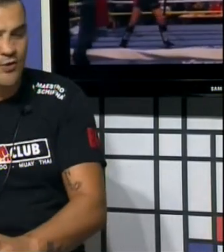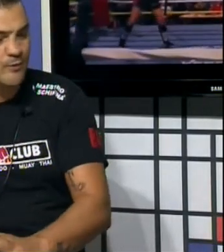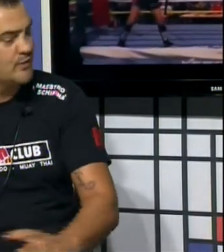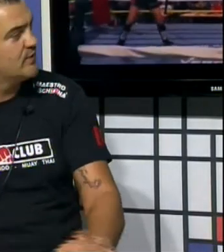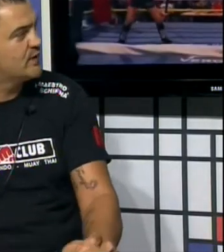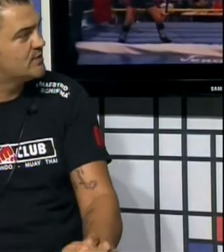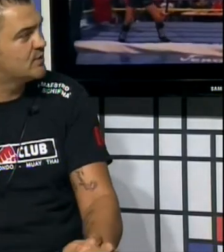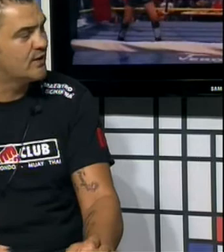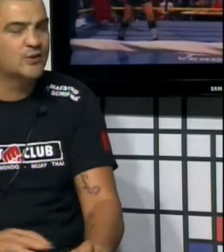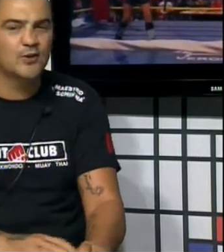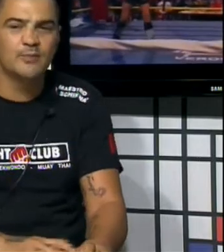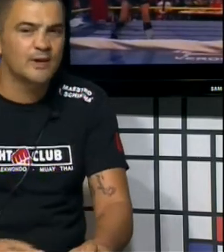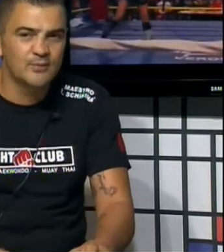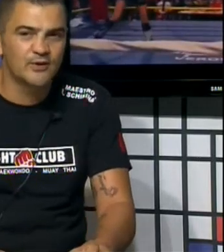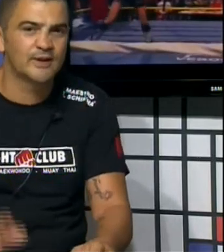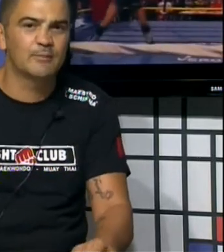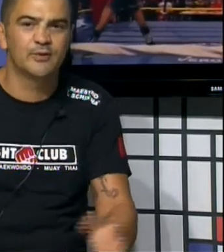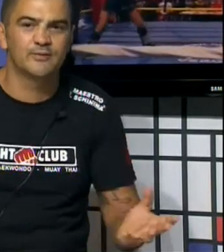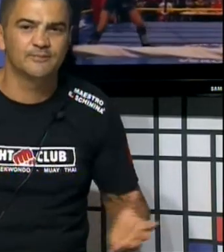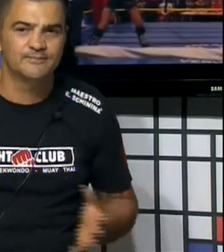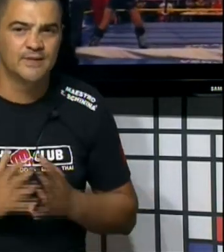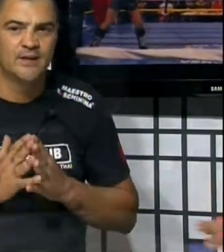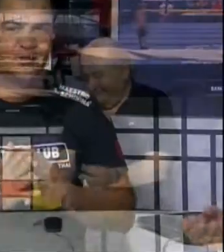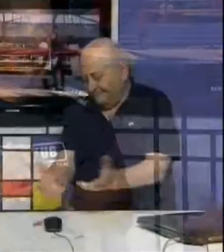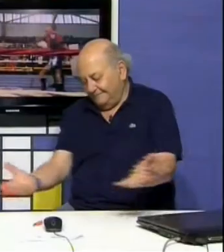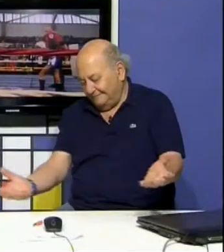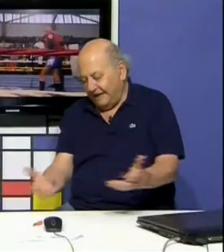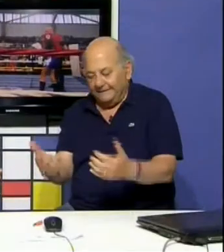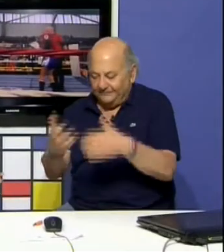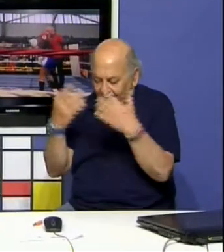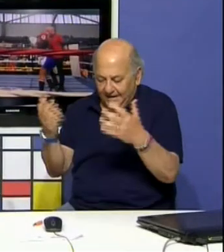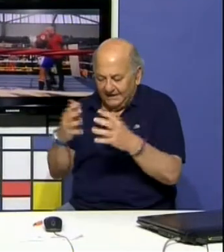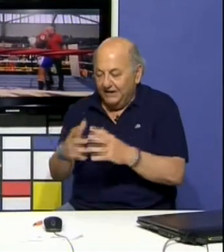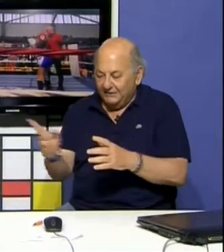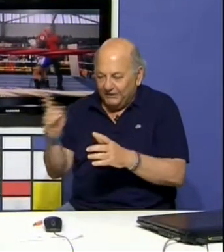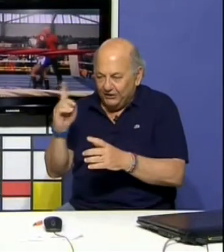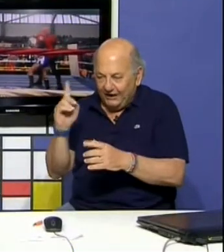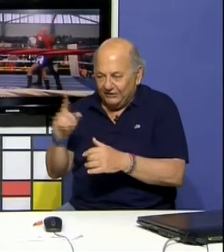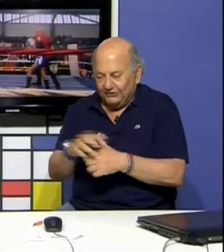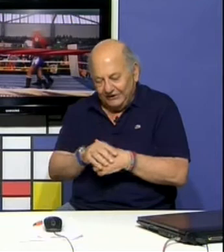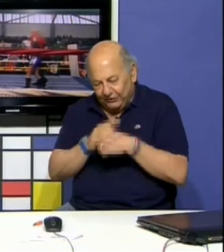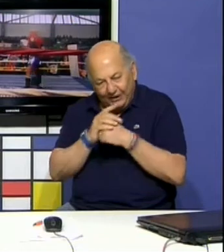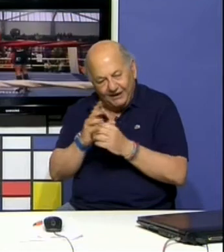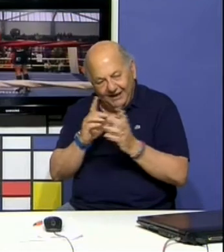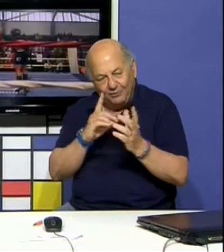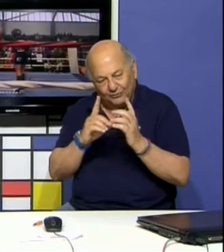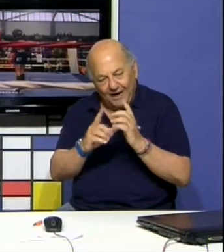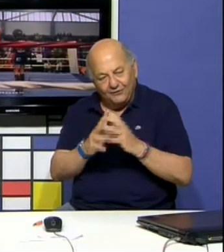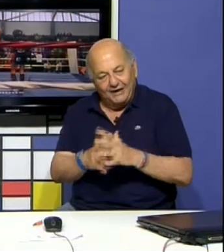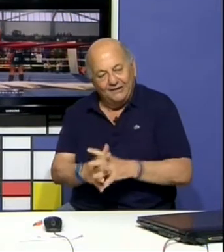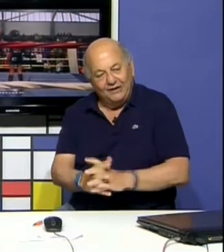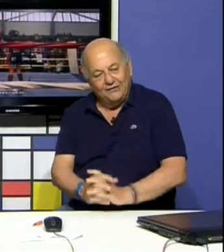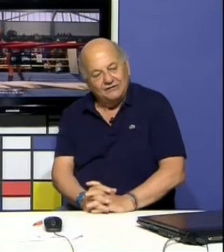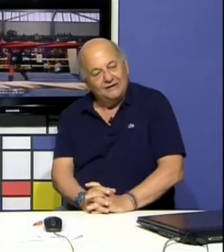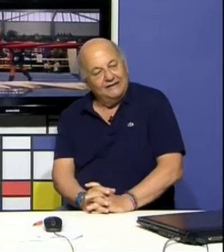sono troppe federazioni e troppi campioni che poi sono campioni che... Infatti è molto